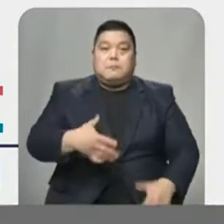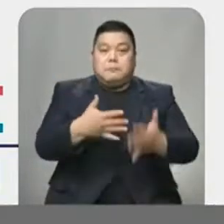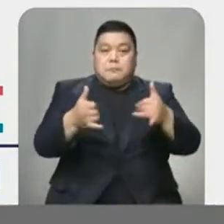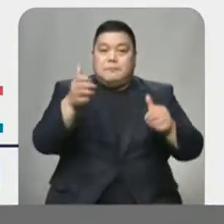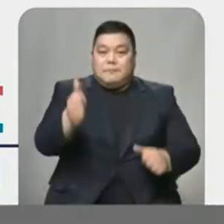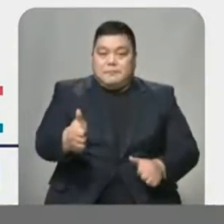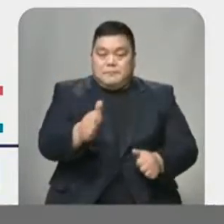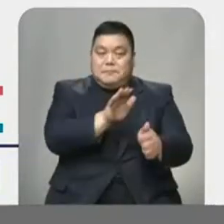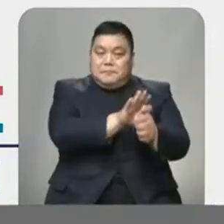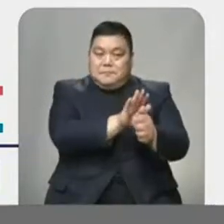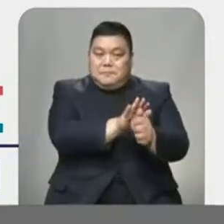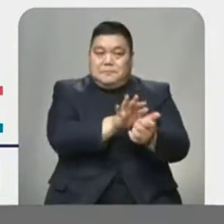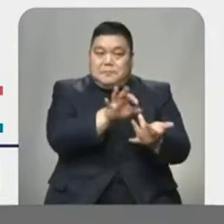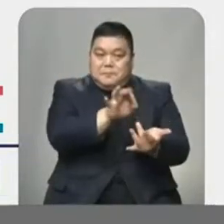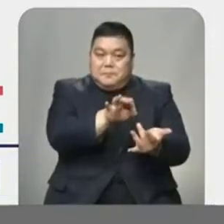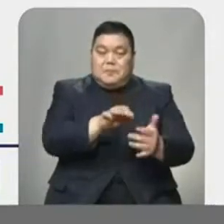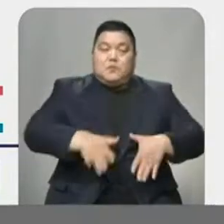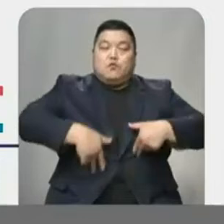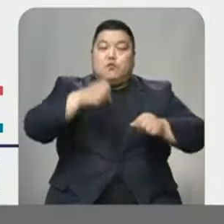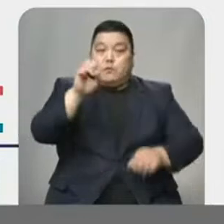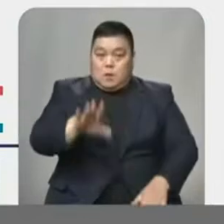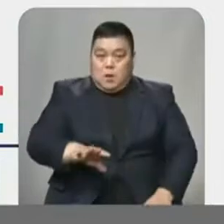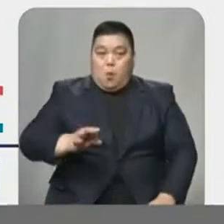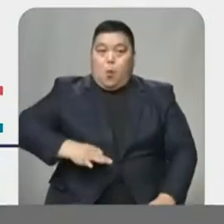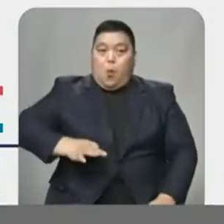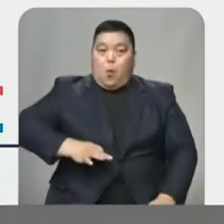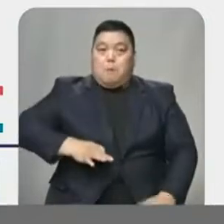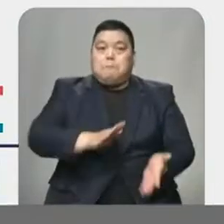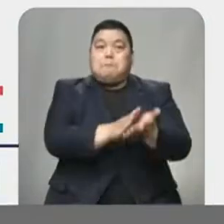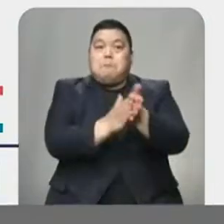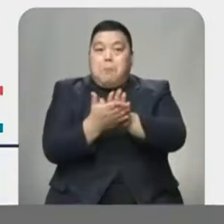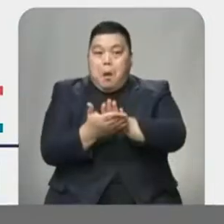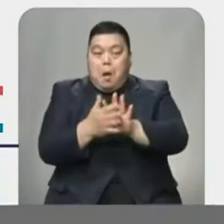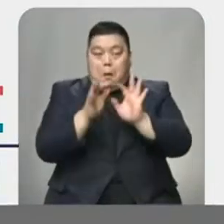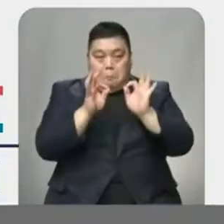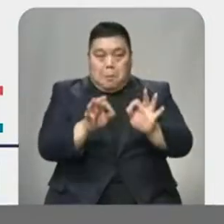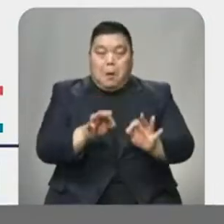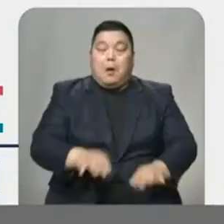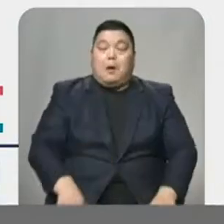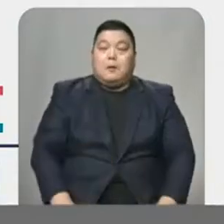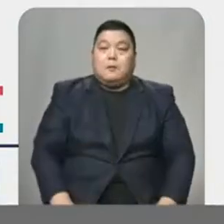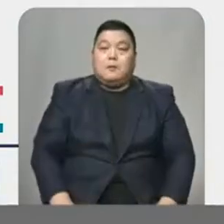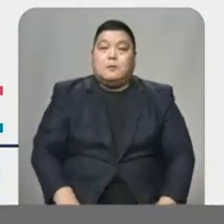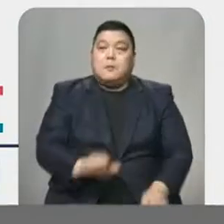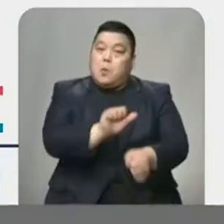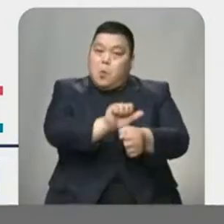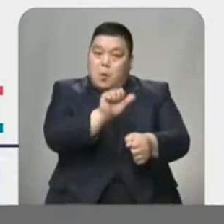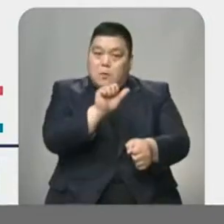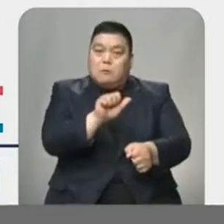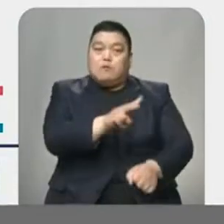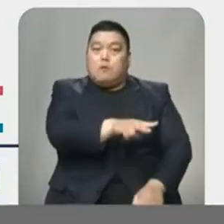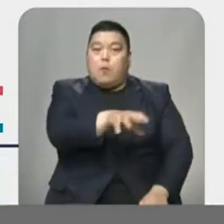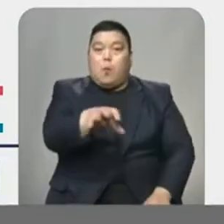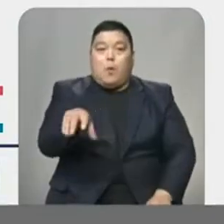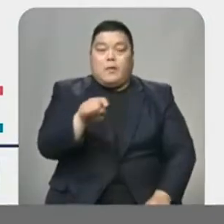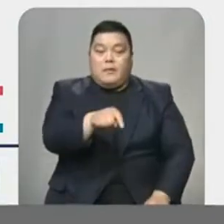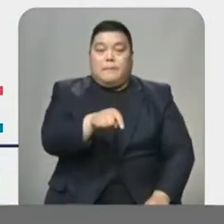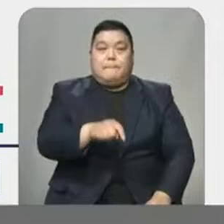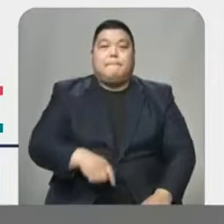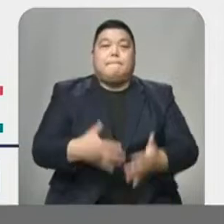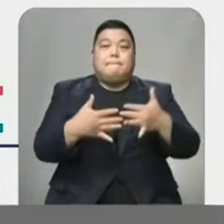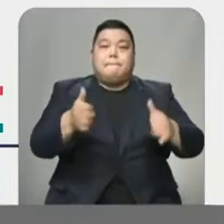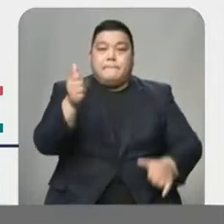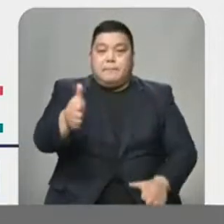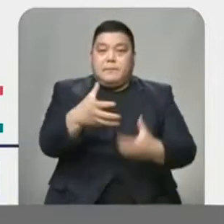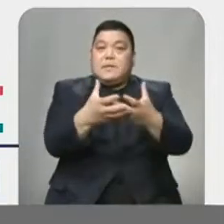춘천과 원조의 표심 전환이 인상적입니다 지난 대선에선 두 지역 모두 민주당이 13% 포인트